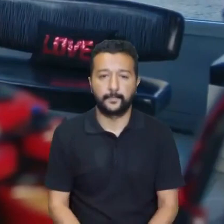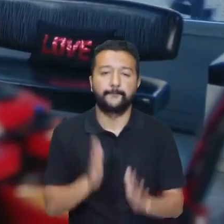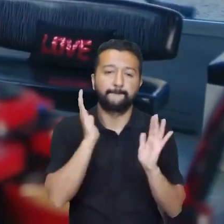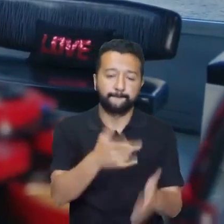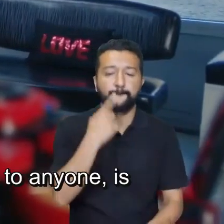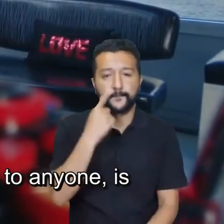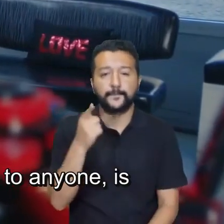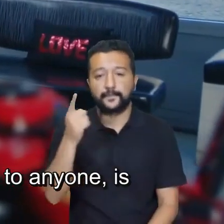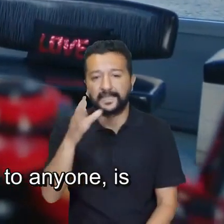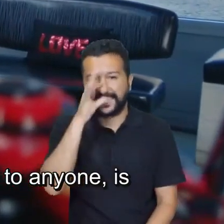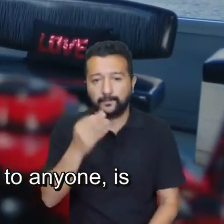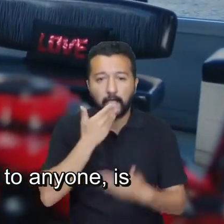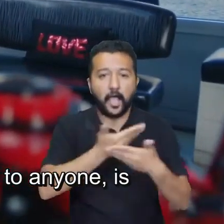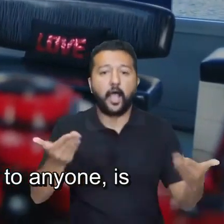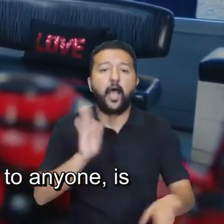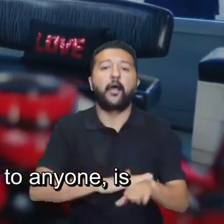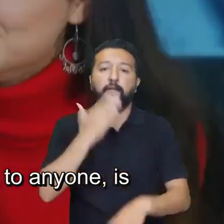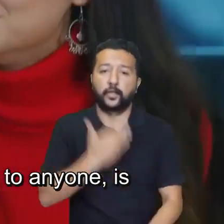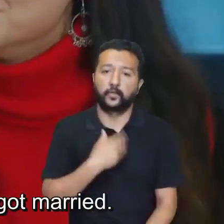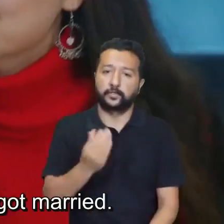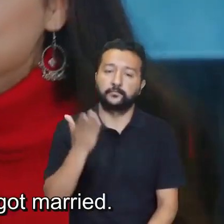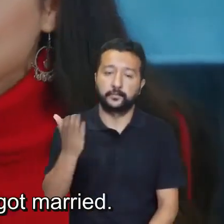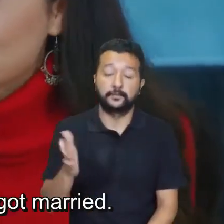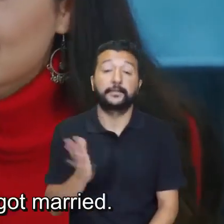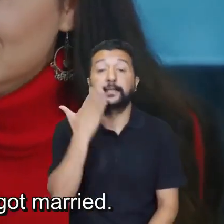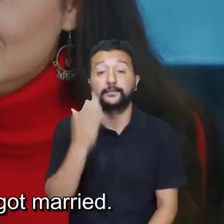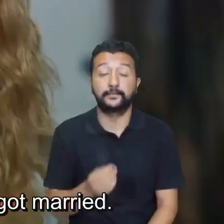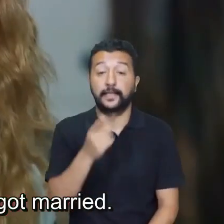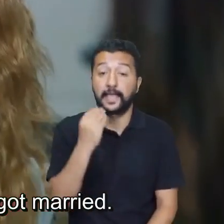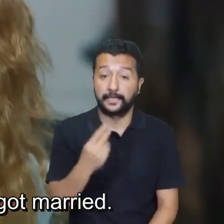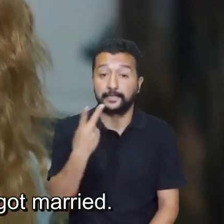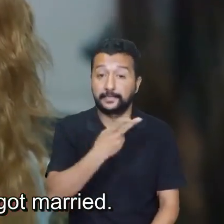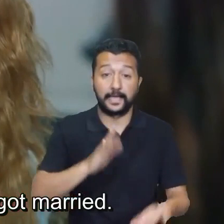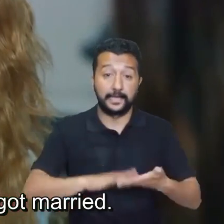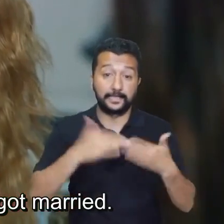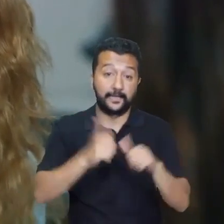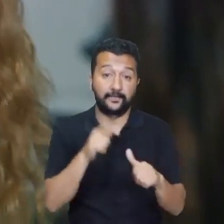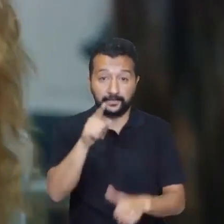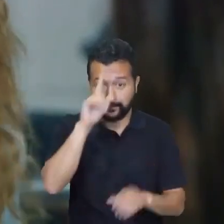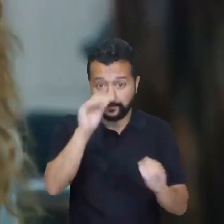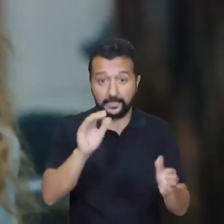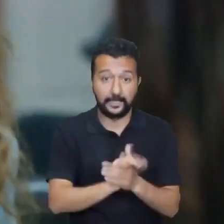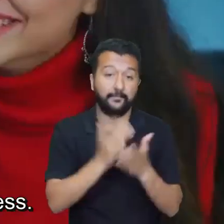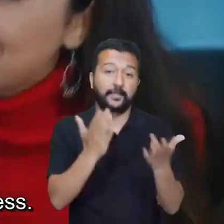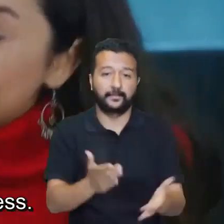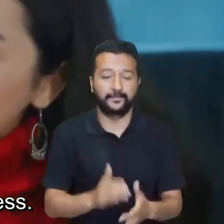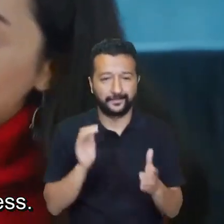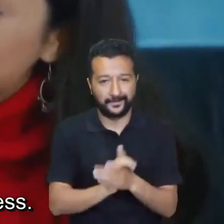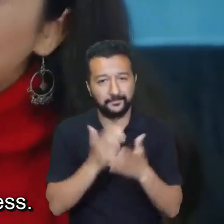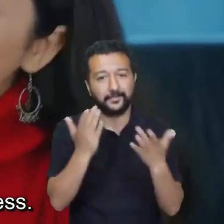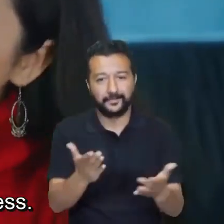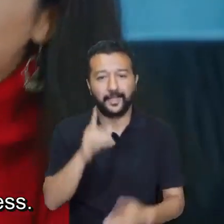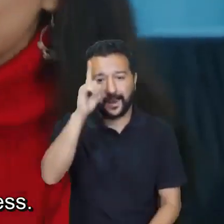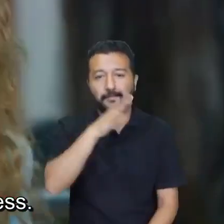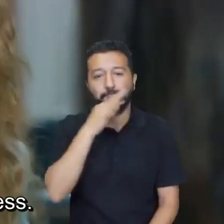Bak sen ya. Bir de kimseye bir şey söylemedim diyor, iyi mi? Neyse, en iyi ki arkadaşın evlendi. Tebrik et bari. Tebrik